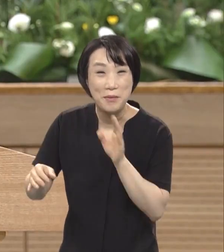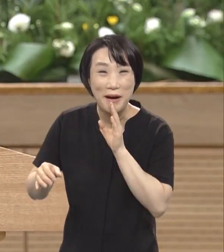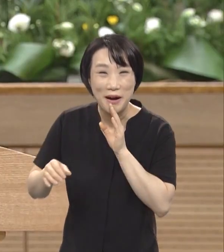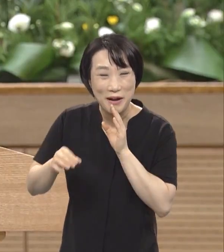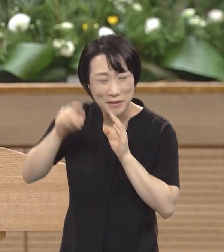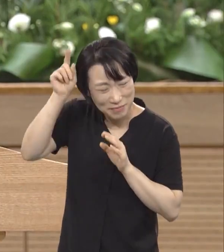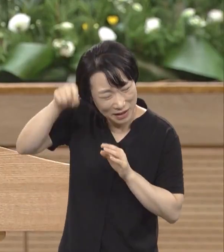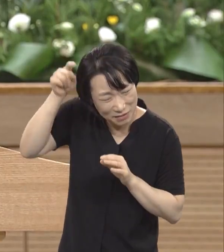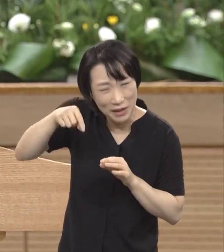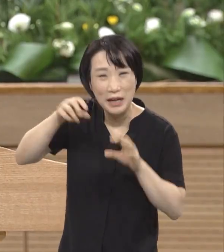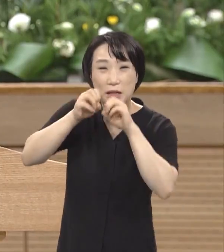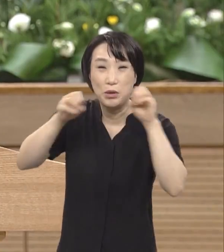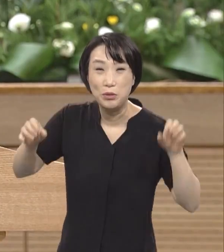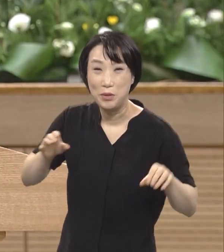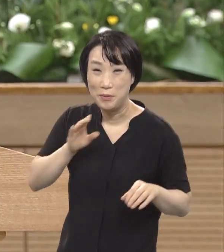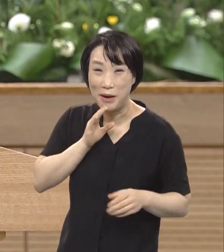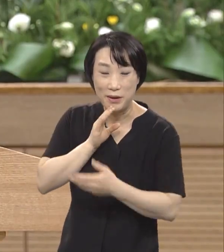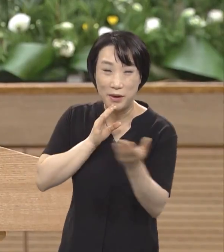전도하고